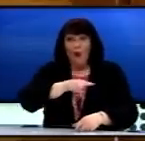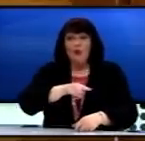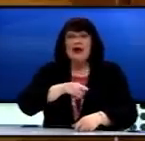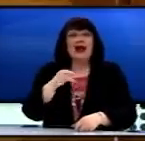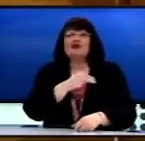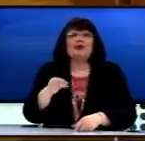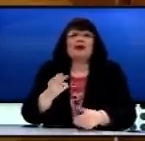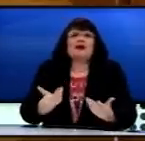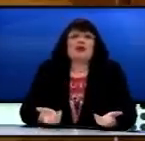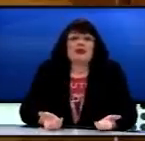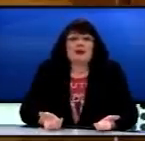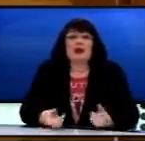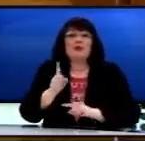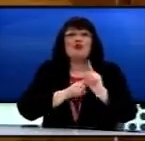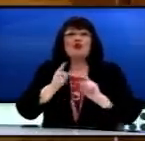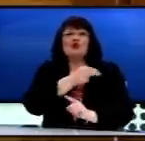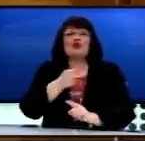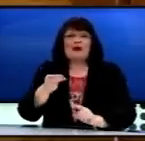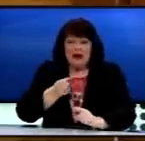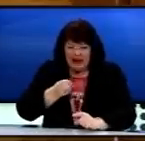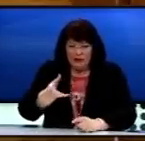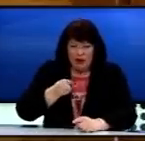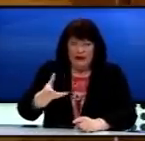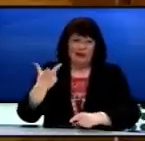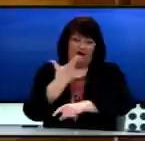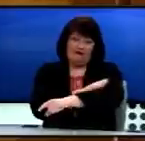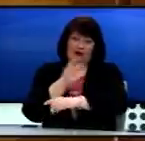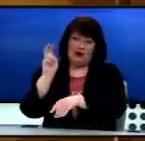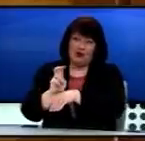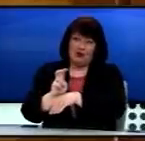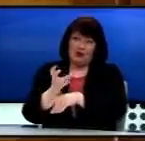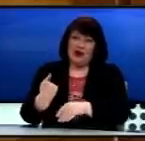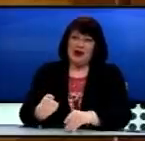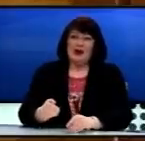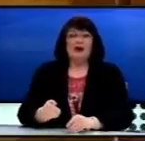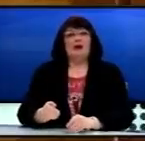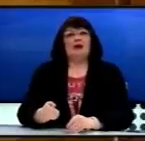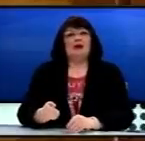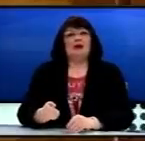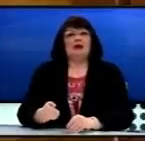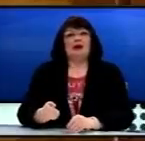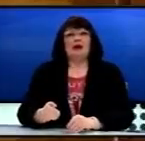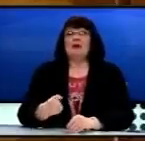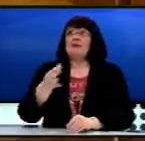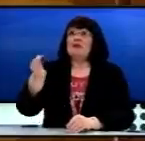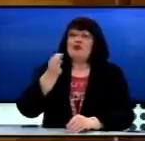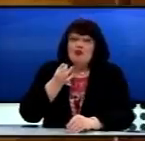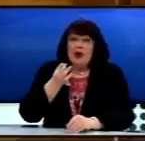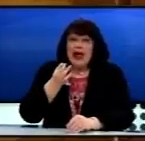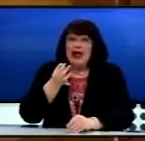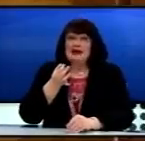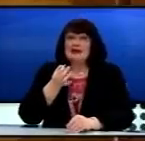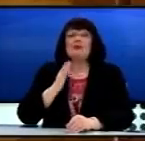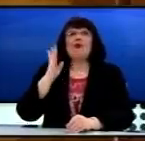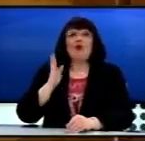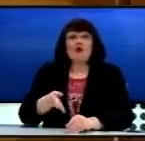δεν είναι αυτό. Το ζήτημα είναι με βάση τους αριθμούς των εμβολίων που έχουμε και που τους προσδιορίζει η